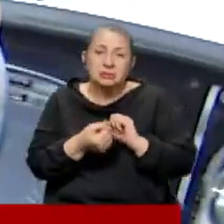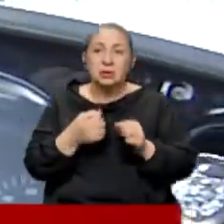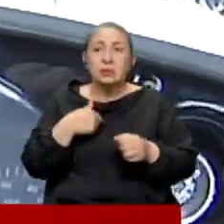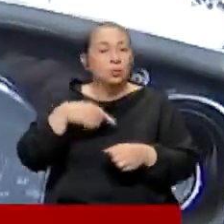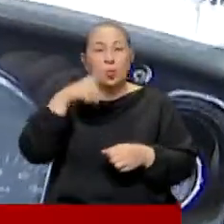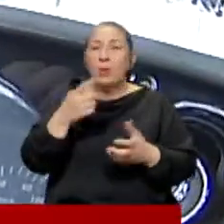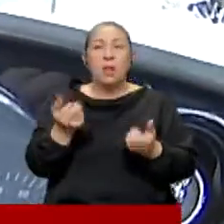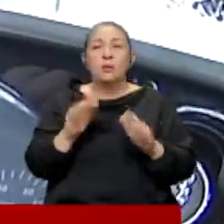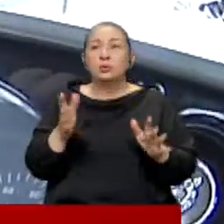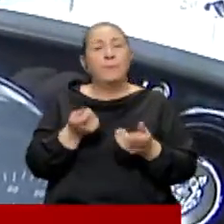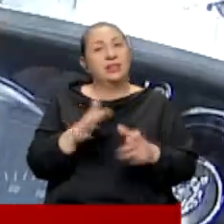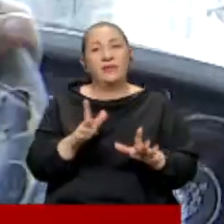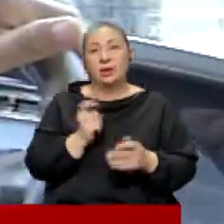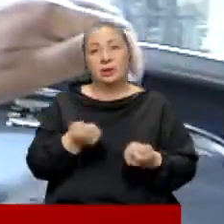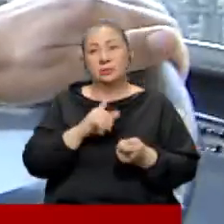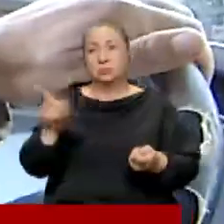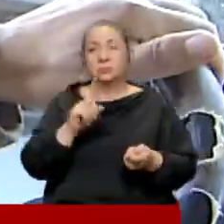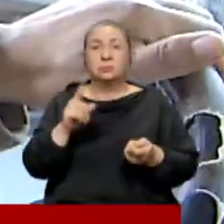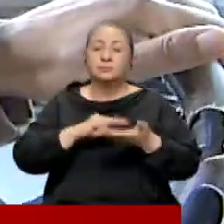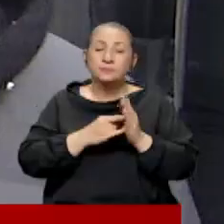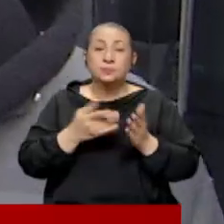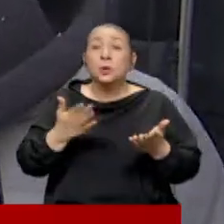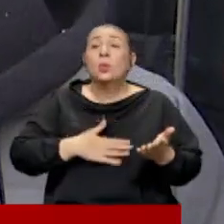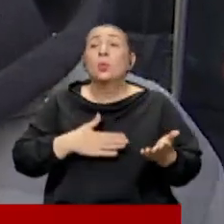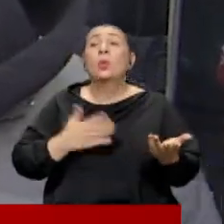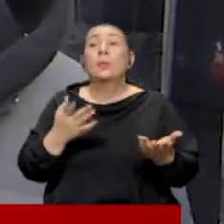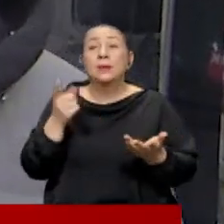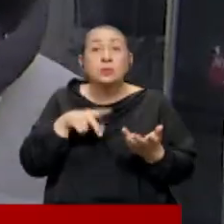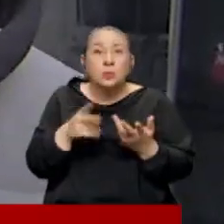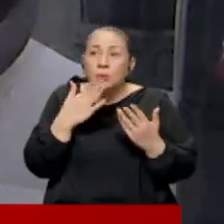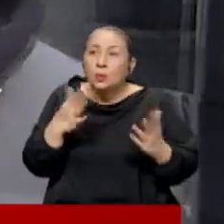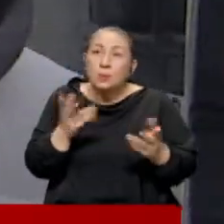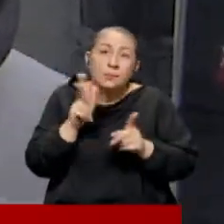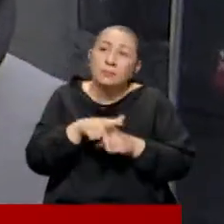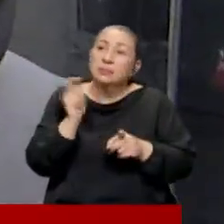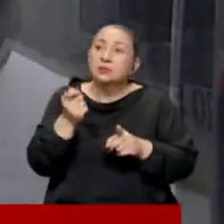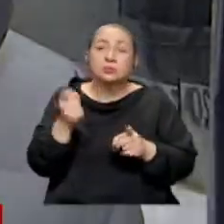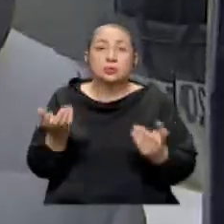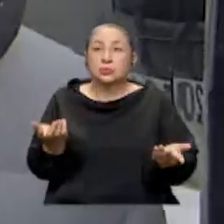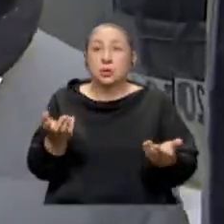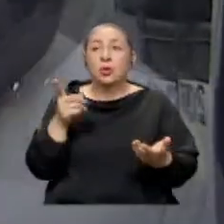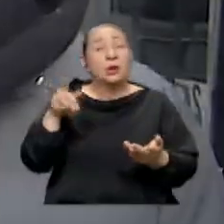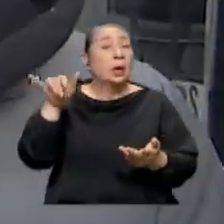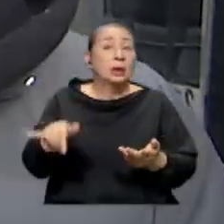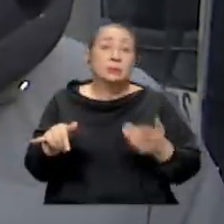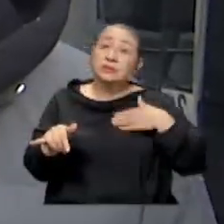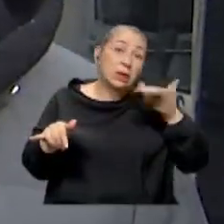yemeği almıyoruz biz. Bedavaya çalışıyoruz. Karın tokluğu yok. Başka da çaremiz yok bizim. Yani biniyoruz. Mecburiyetten biniyoruz. Onlar da haklı. Biz de haklıyız.